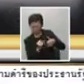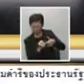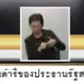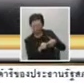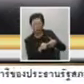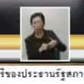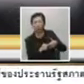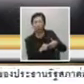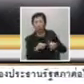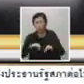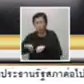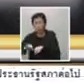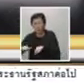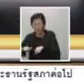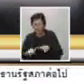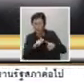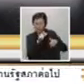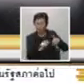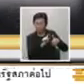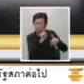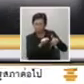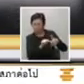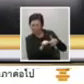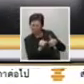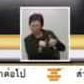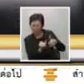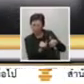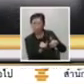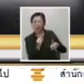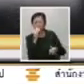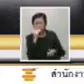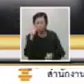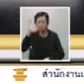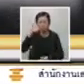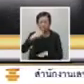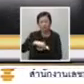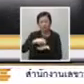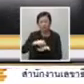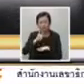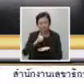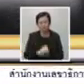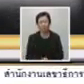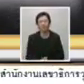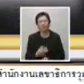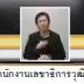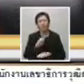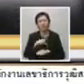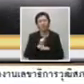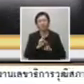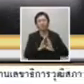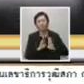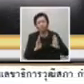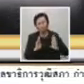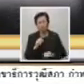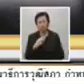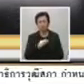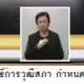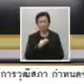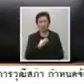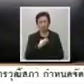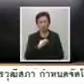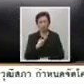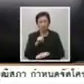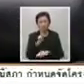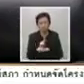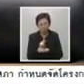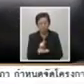นดินเพราะฉะนั้นท่านประธานต้องเปิดกว้างในตรงนี้ด้วยความเคารพท่านประธานจริงๆครับผมอยากให้ประธานอยู่ในกรอบของยติในการ